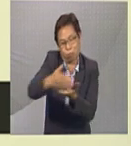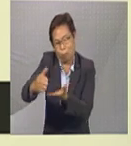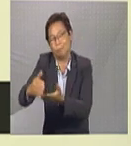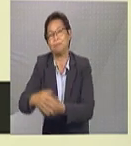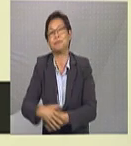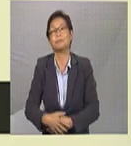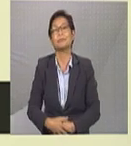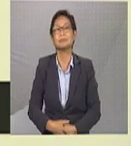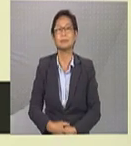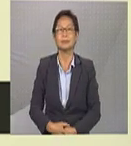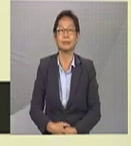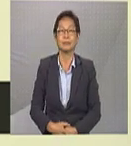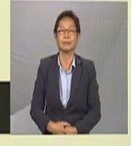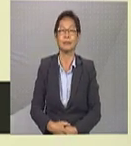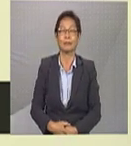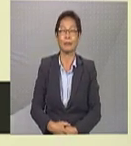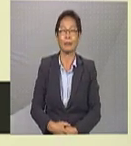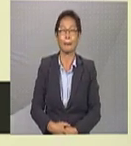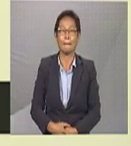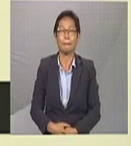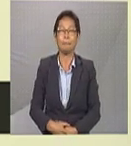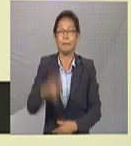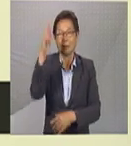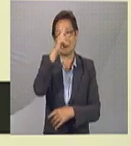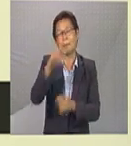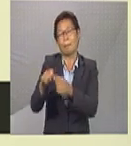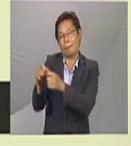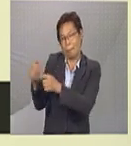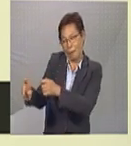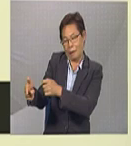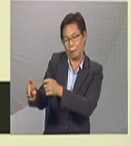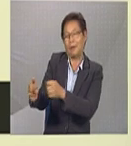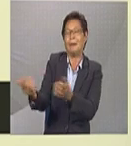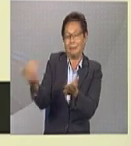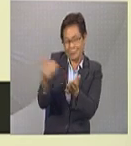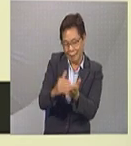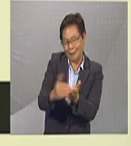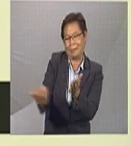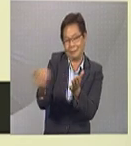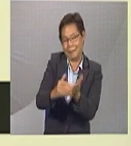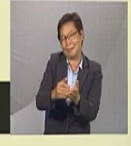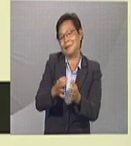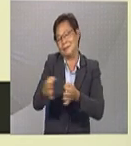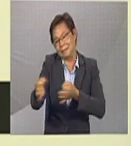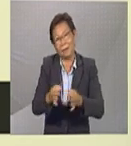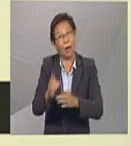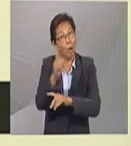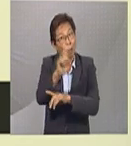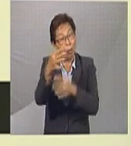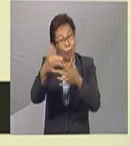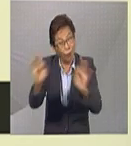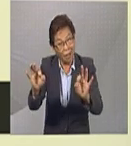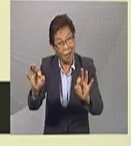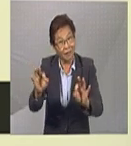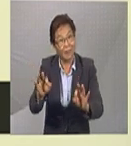order dari segi topeng tersebut. Ya. Dan kerajaan membayarkan. Sekali lagi saya jelaskan bahawa bukan percuma.